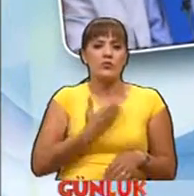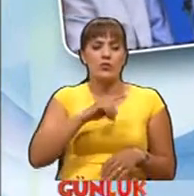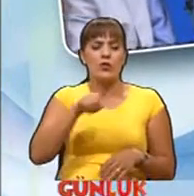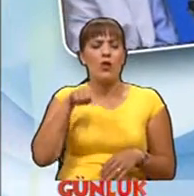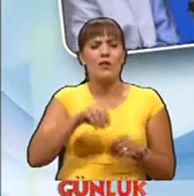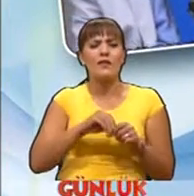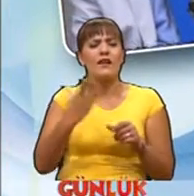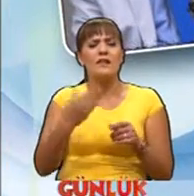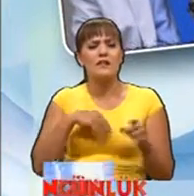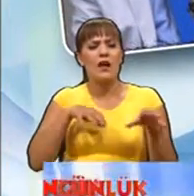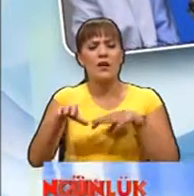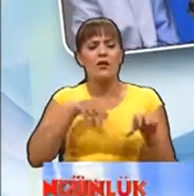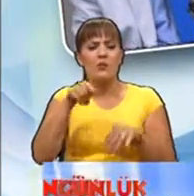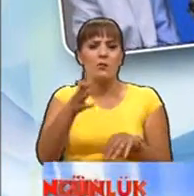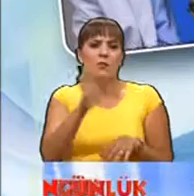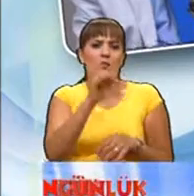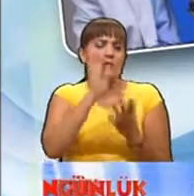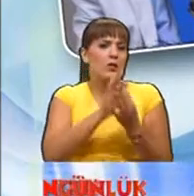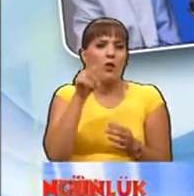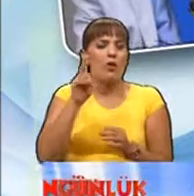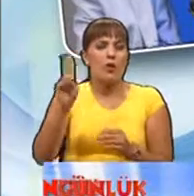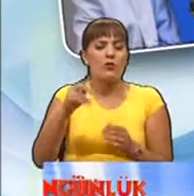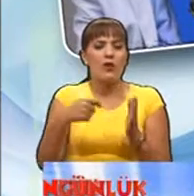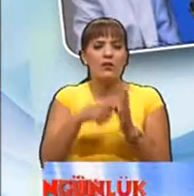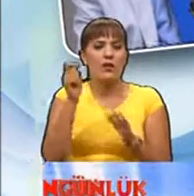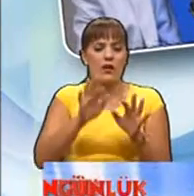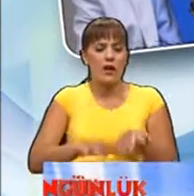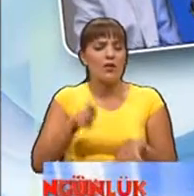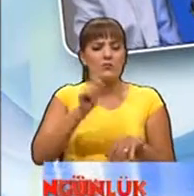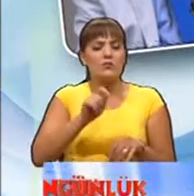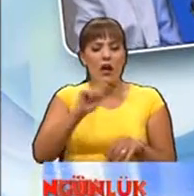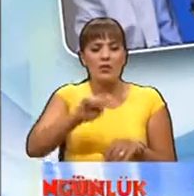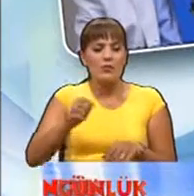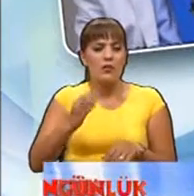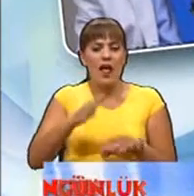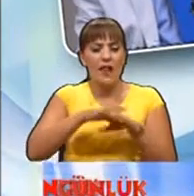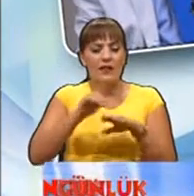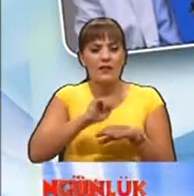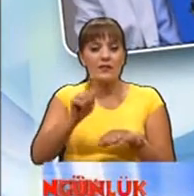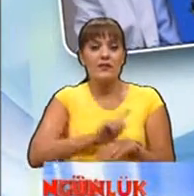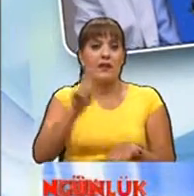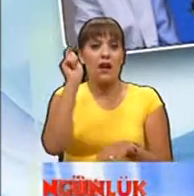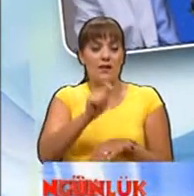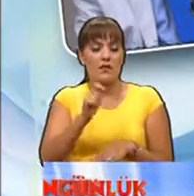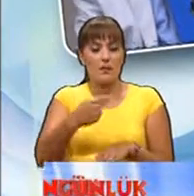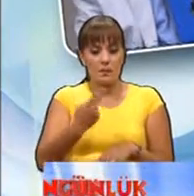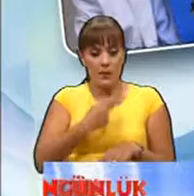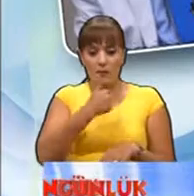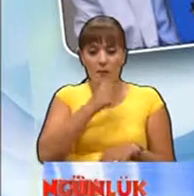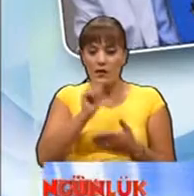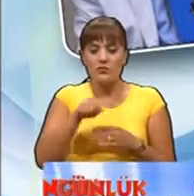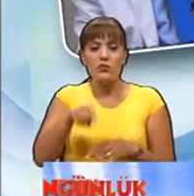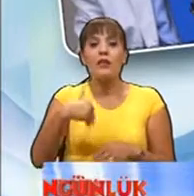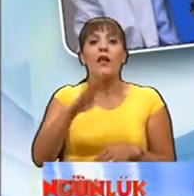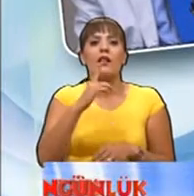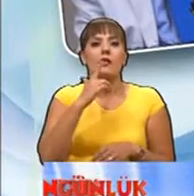nasıl ayrıştırıyorlar? Yani bunu başka biri de onun adına yazmış olsa. Hayır. El yazısını nasıl karşılaştırıyorlar? İtiraz ediyorsunuz. Benim babamın yazısı